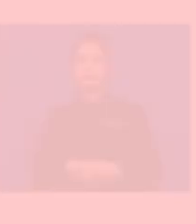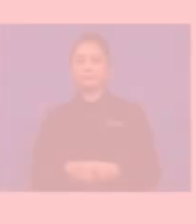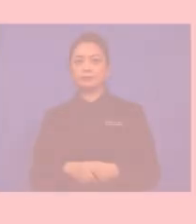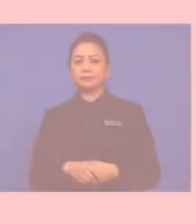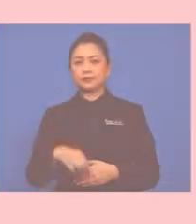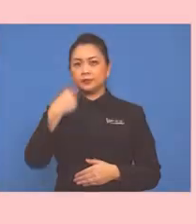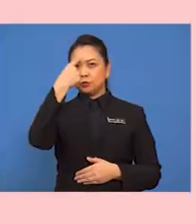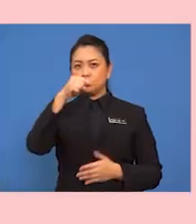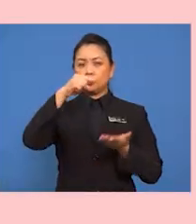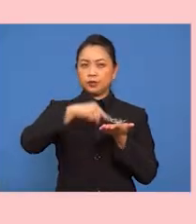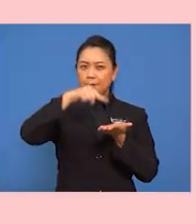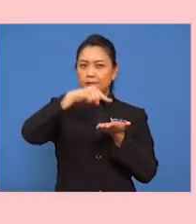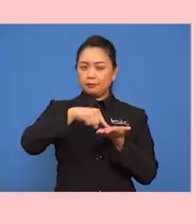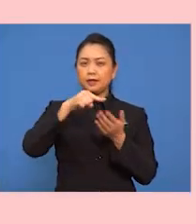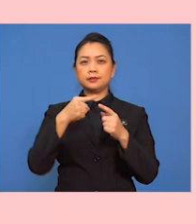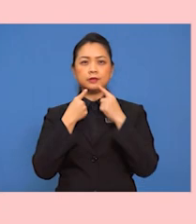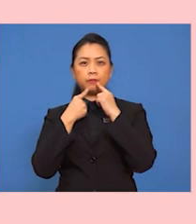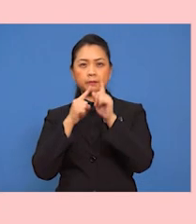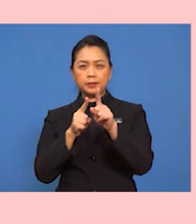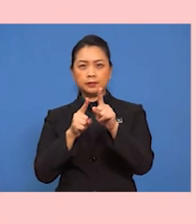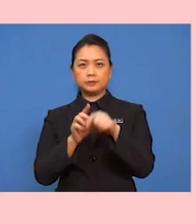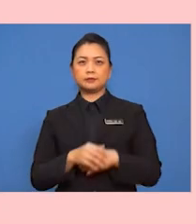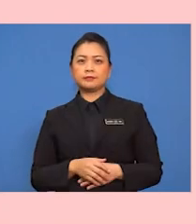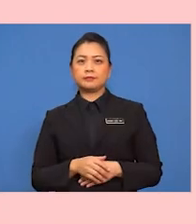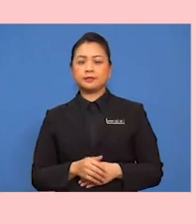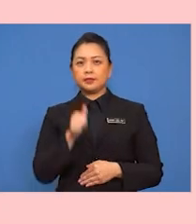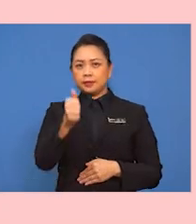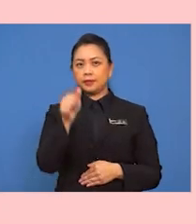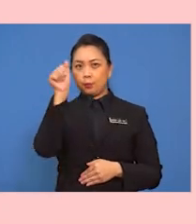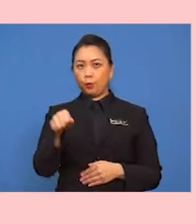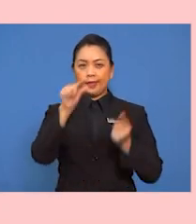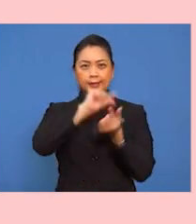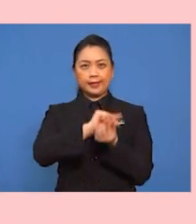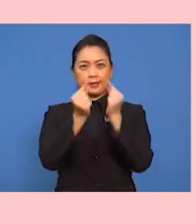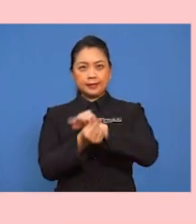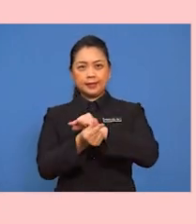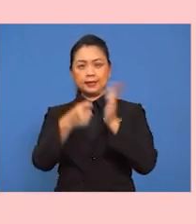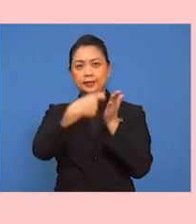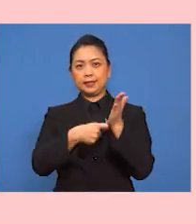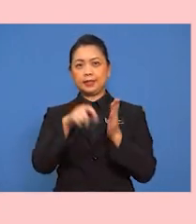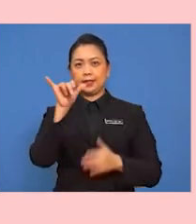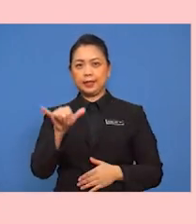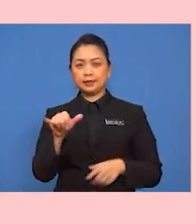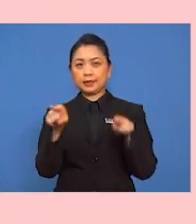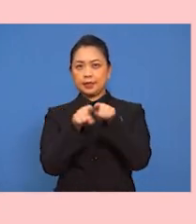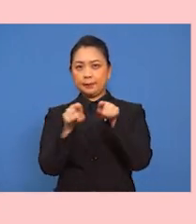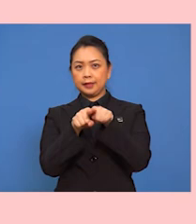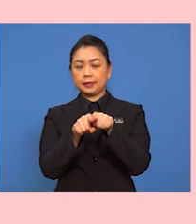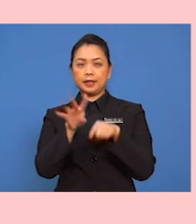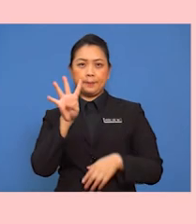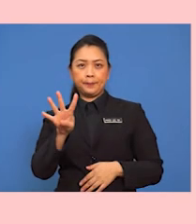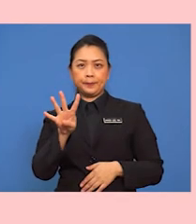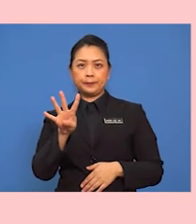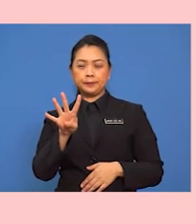Untuk menyemak jawapan Anda boleh ganti nilai bagi X Sama dengan